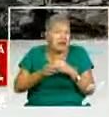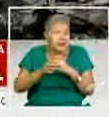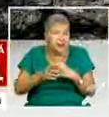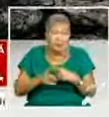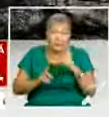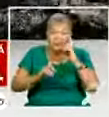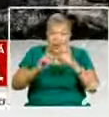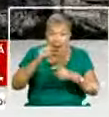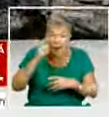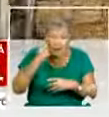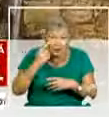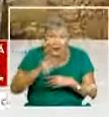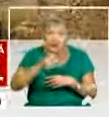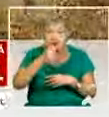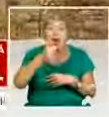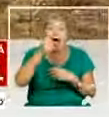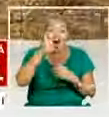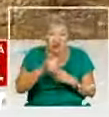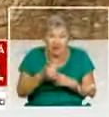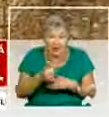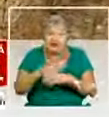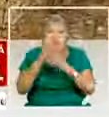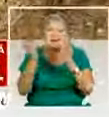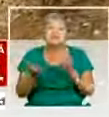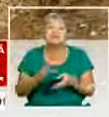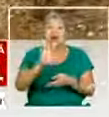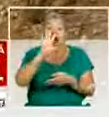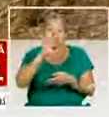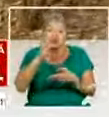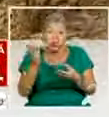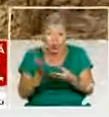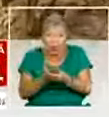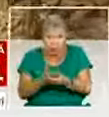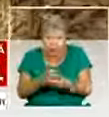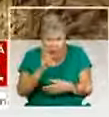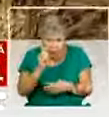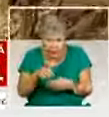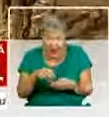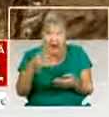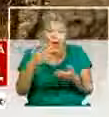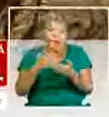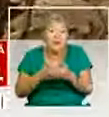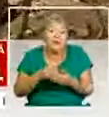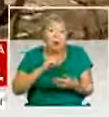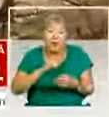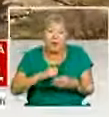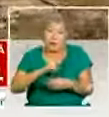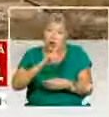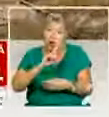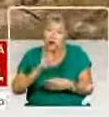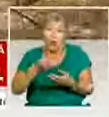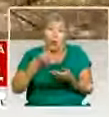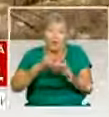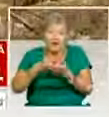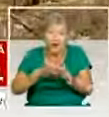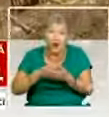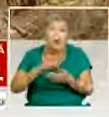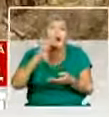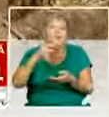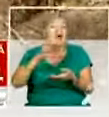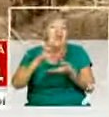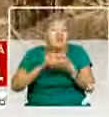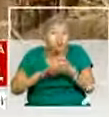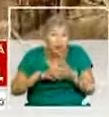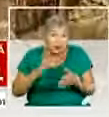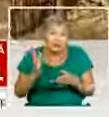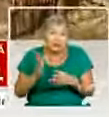Dacă suspiciunea se confirmă, va fi deschis un al cincilea dosar penal pentru evaziune fiscală. Vă reamintim că